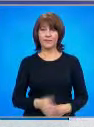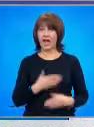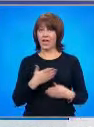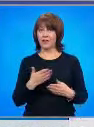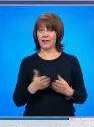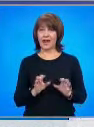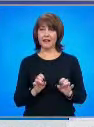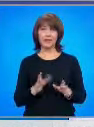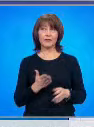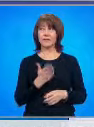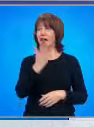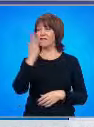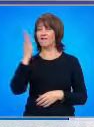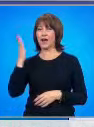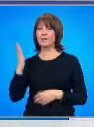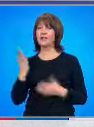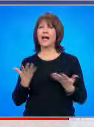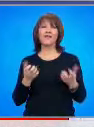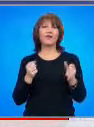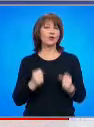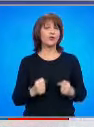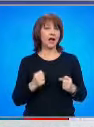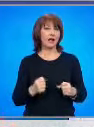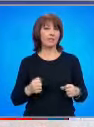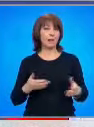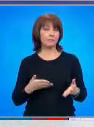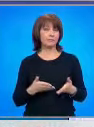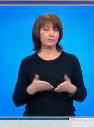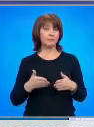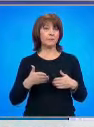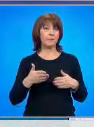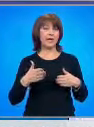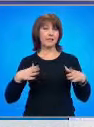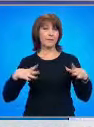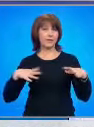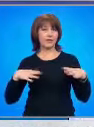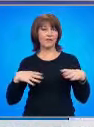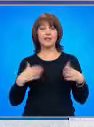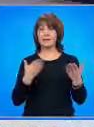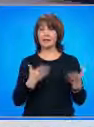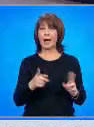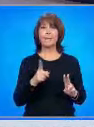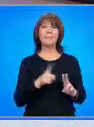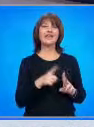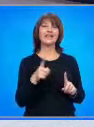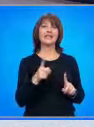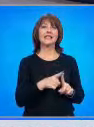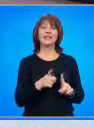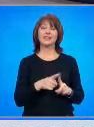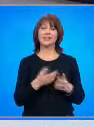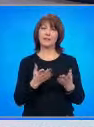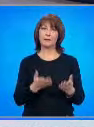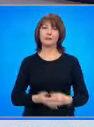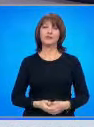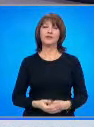И в края на новините към времето. Какво да очакваме в дните до края на седмицата? В студиото вече е Павлета Тързийска. Добър вечер.